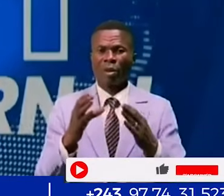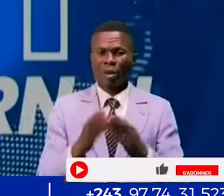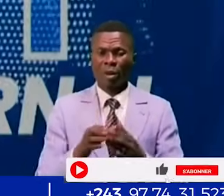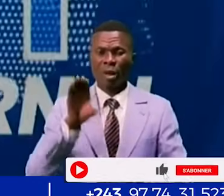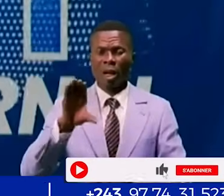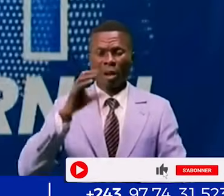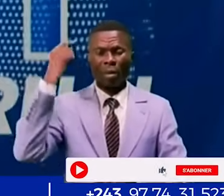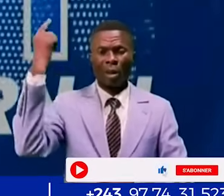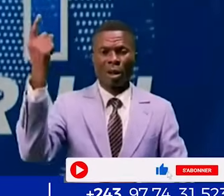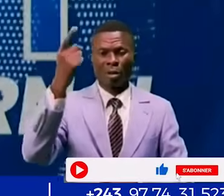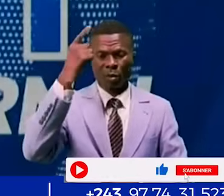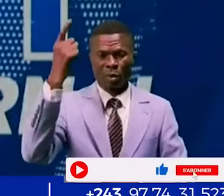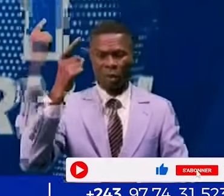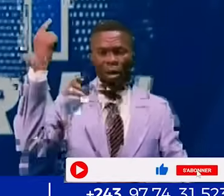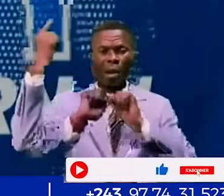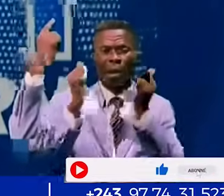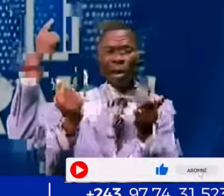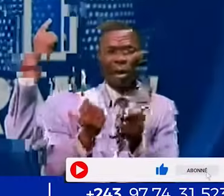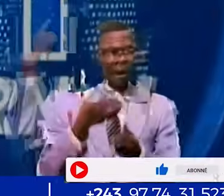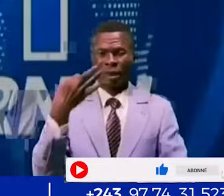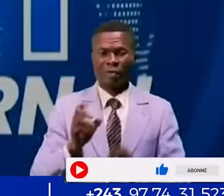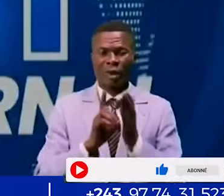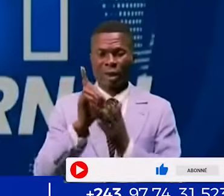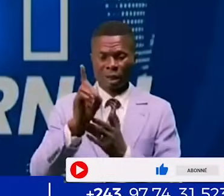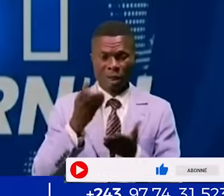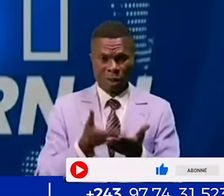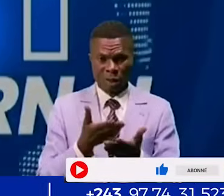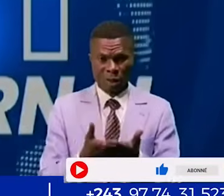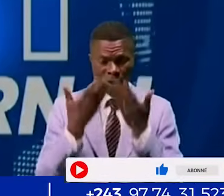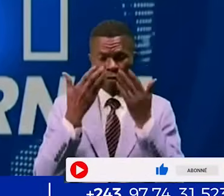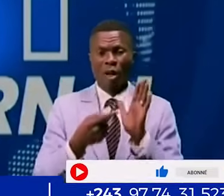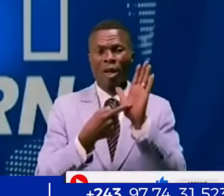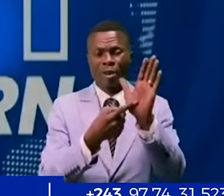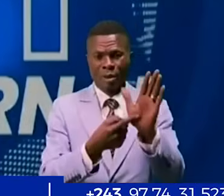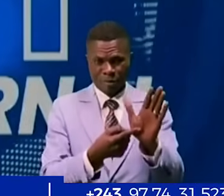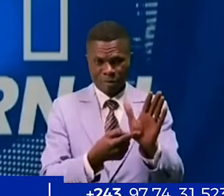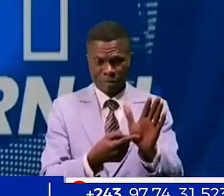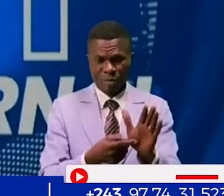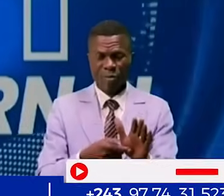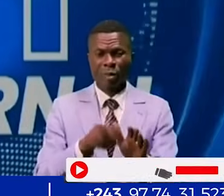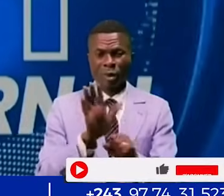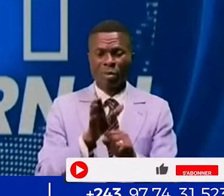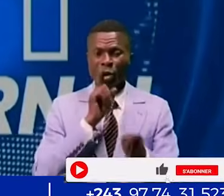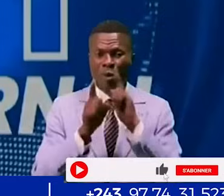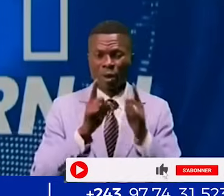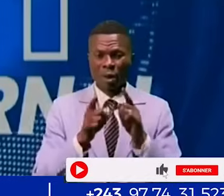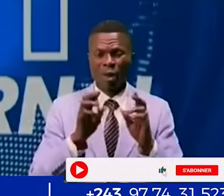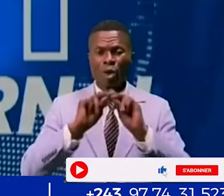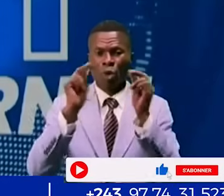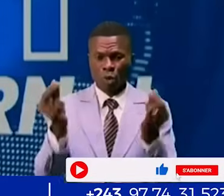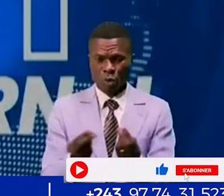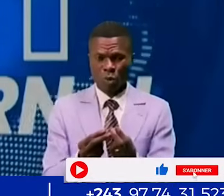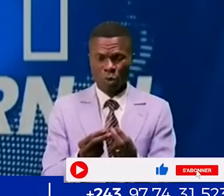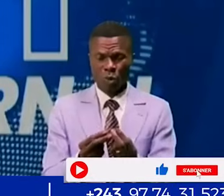la Banque mondiale et l'Agence française de développement dans ce secteur. Voilà qui justifie cette série d'échanges avec les délégations